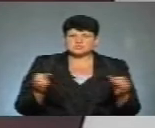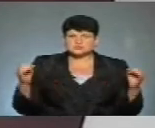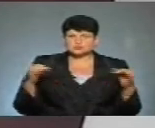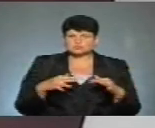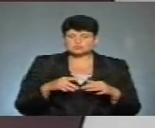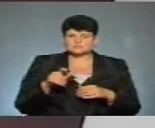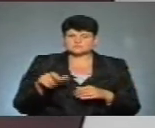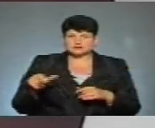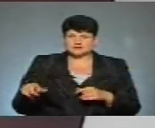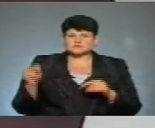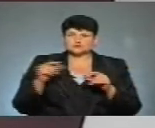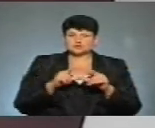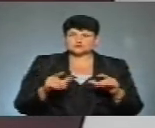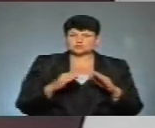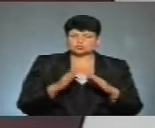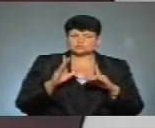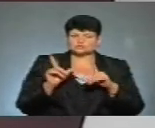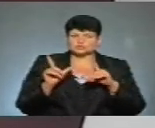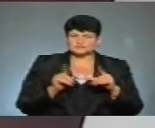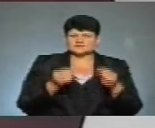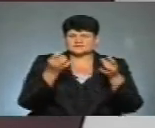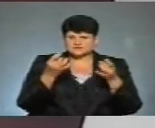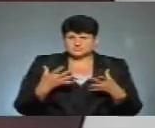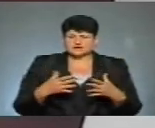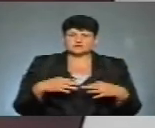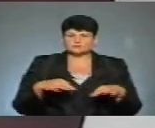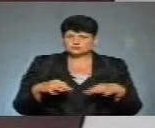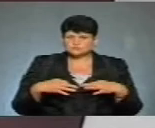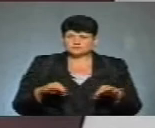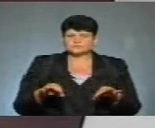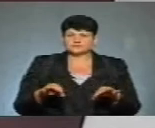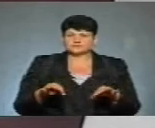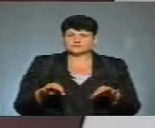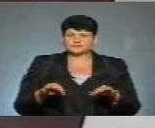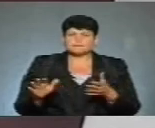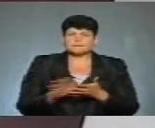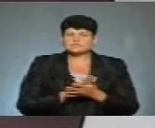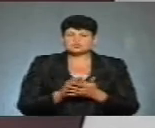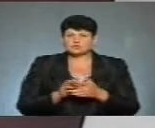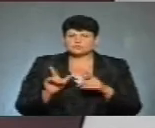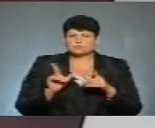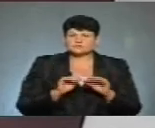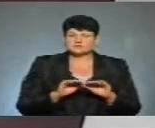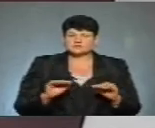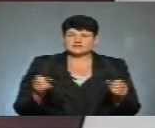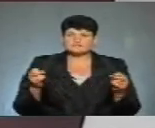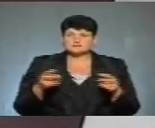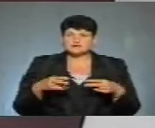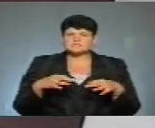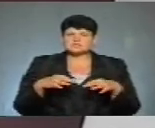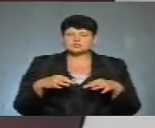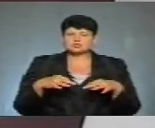пасажирів. Зі школи додому діти їхатимуть у звичайному громадському транспорті. Безкоштовний проїзд школярів у